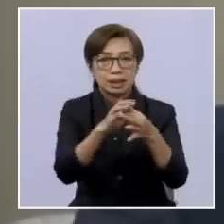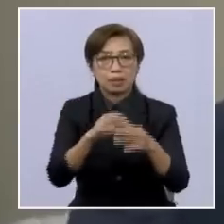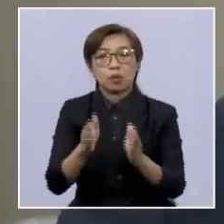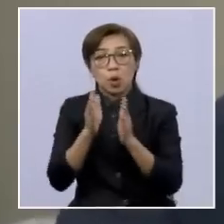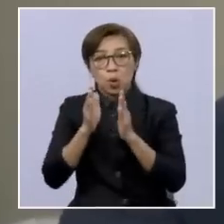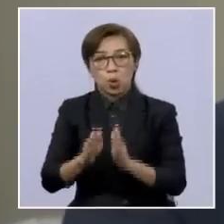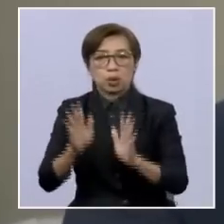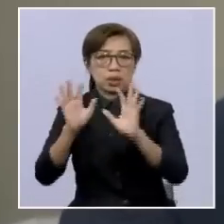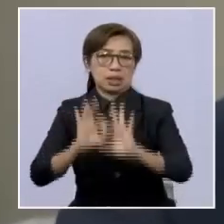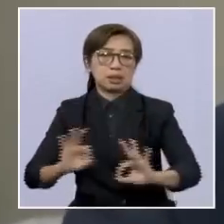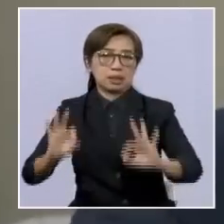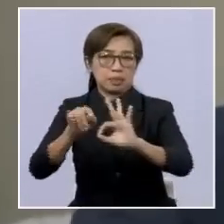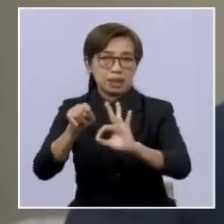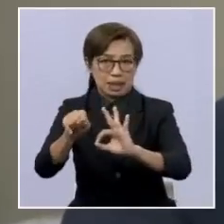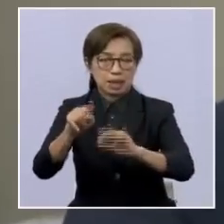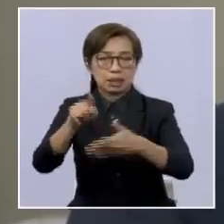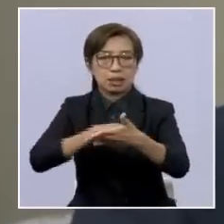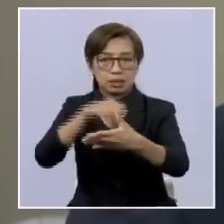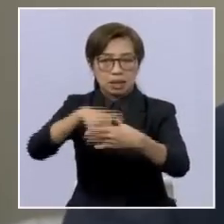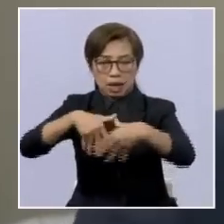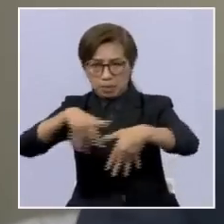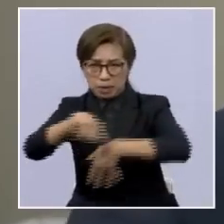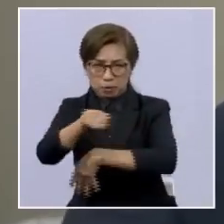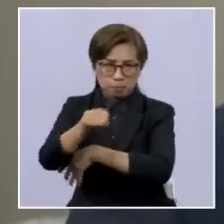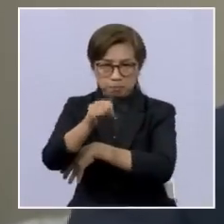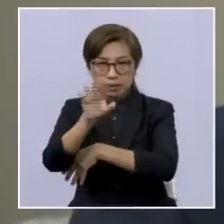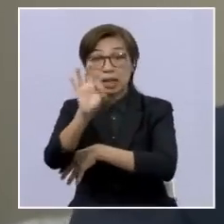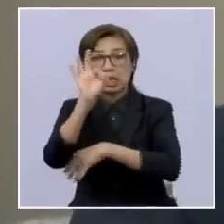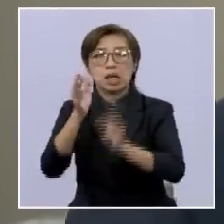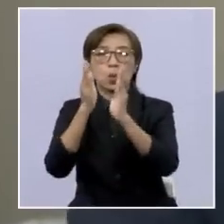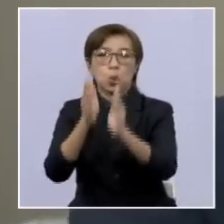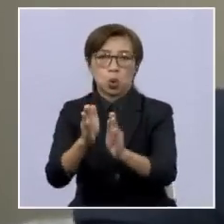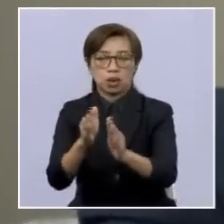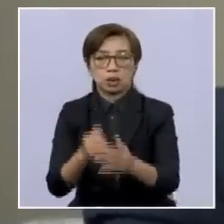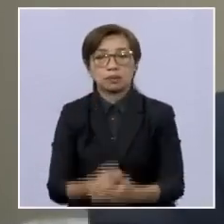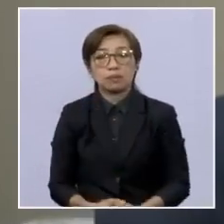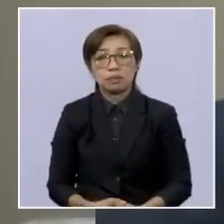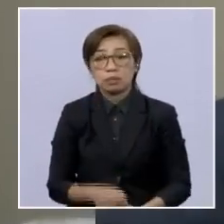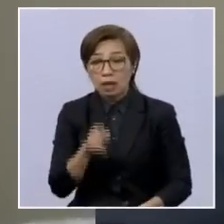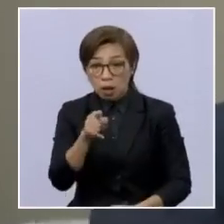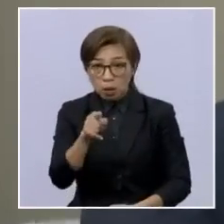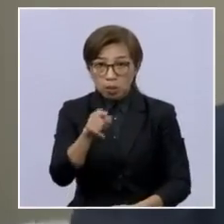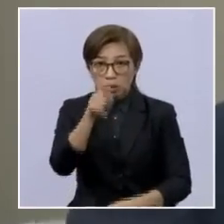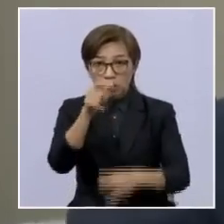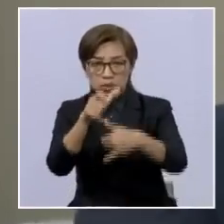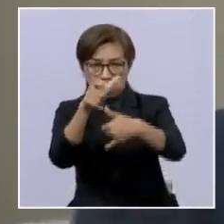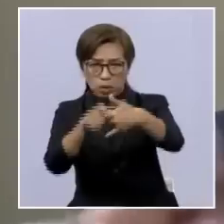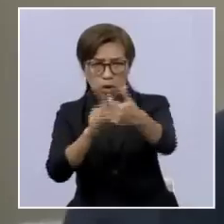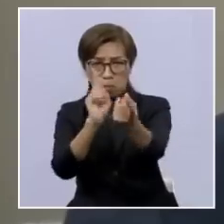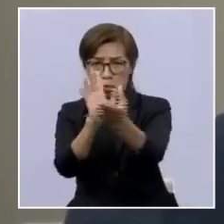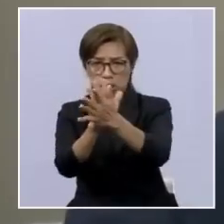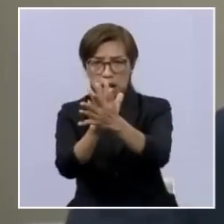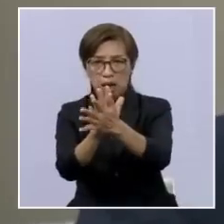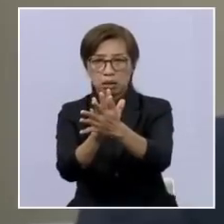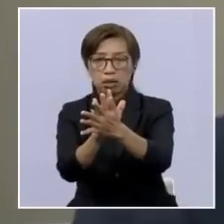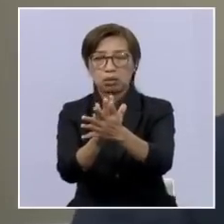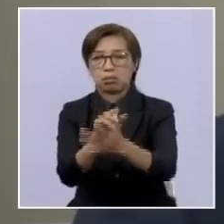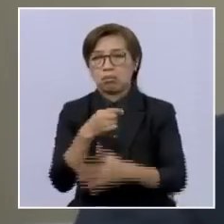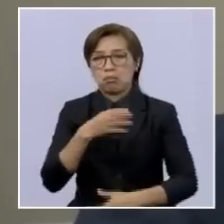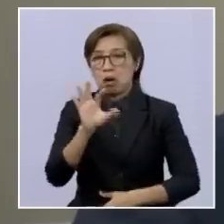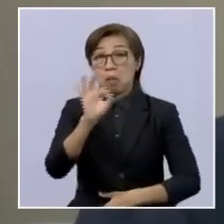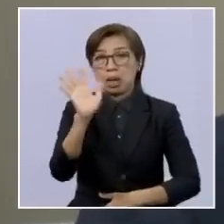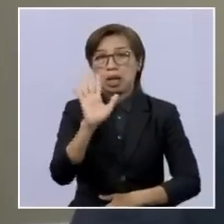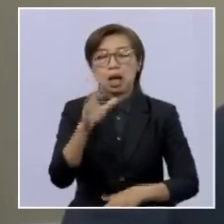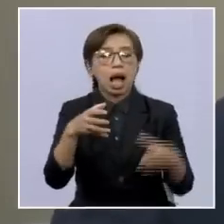ยมีความสำคัญกับการเป็นทางเลือกให้ประชาชนอีกรอบหนึ่งถ้าคุณเลือกคนที่คนไม่รู้จักเผลอๆพักก็เสียคะแนนไปด้วยไ